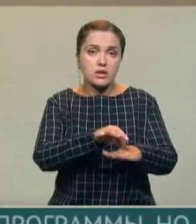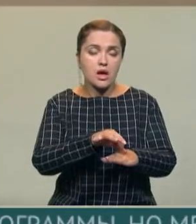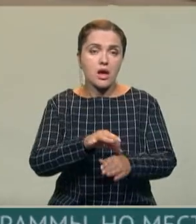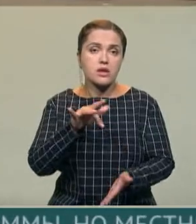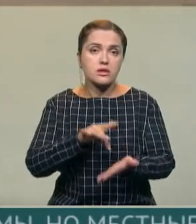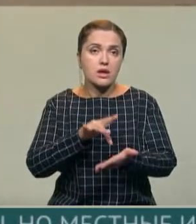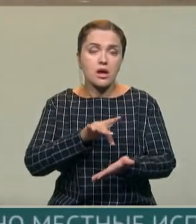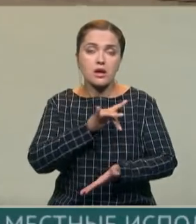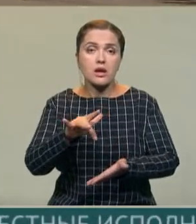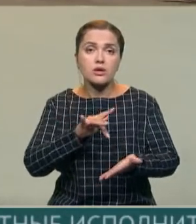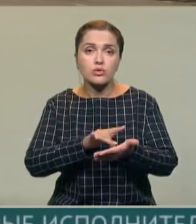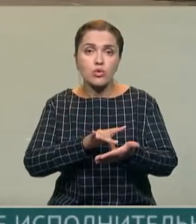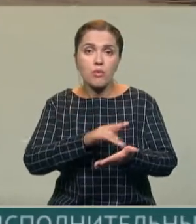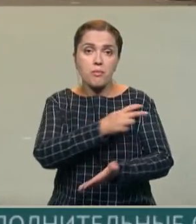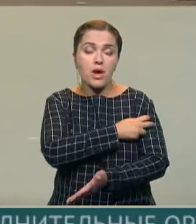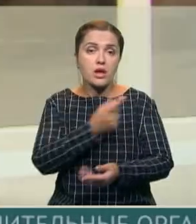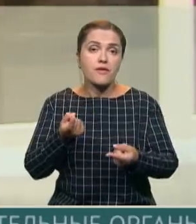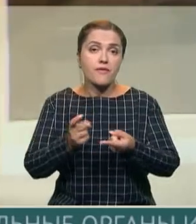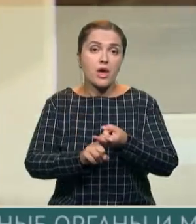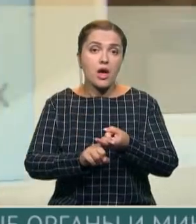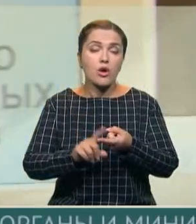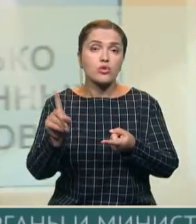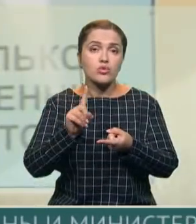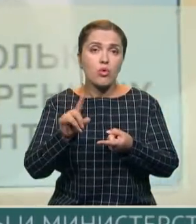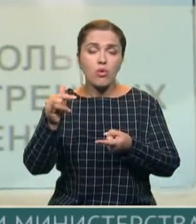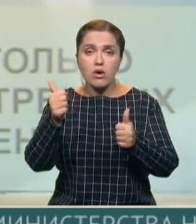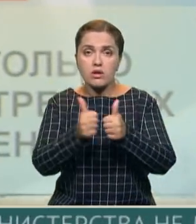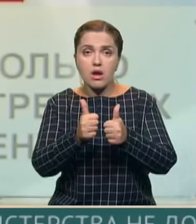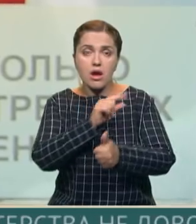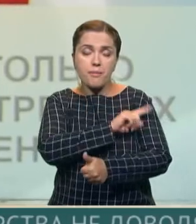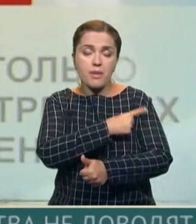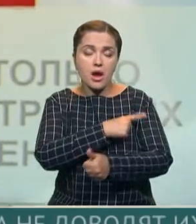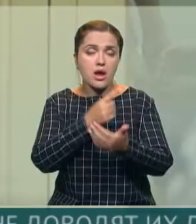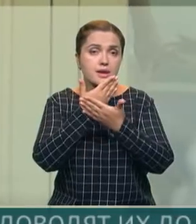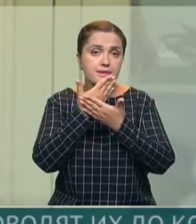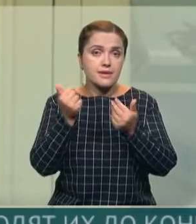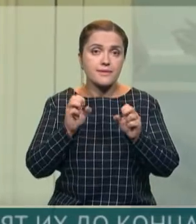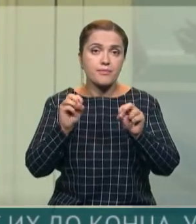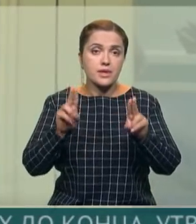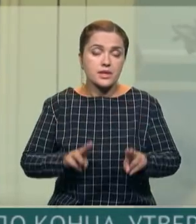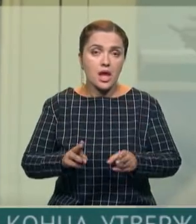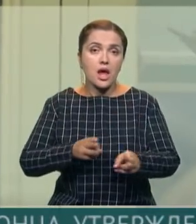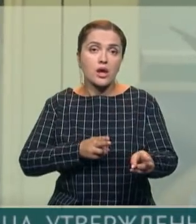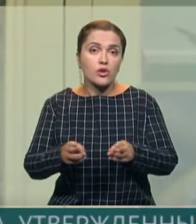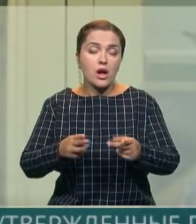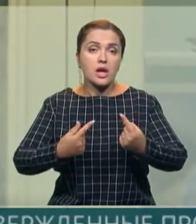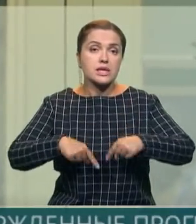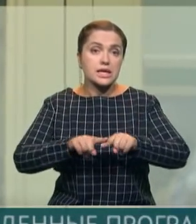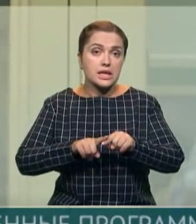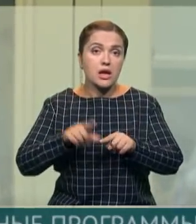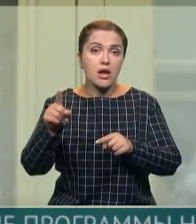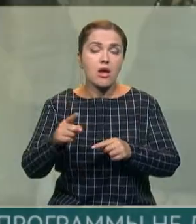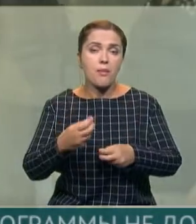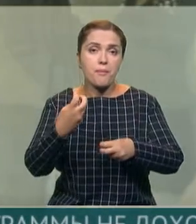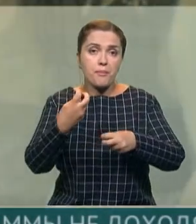центральную городскую клиническую больницу. Это связано с тем, что в Совминке нет экстренно-хирургического отделения. Нападавшие